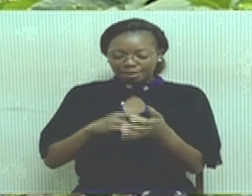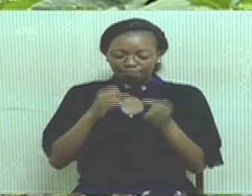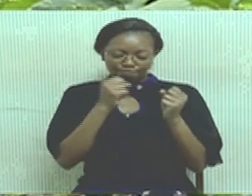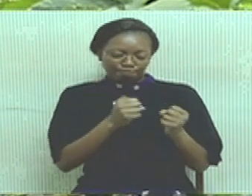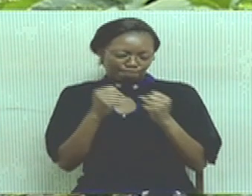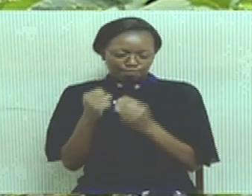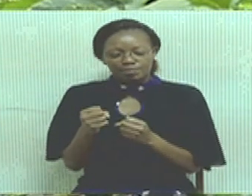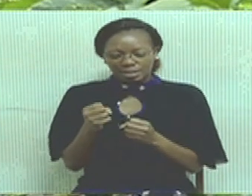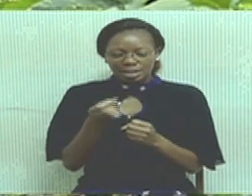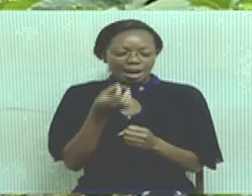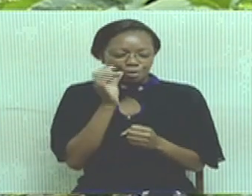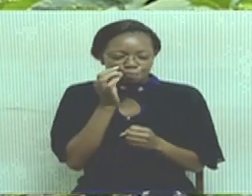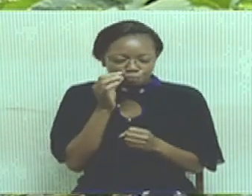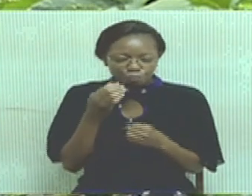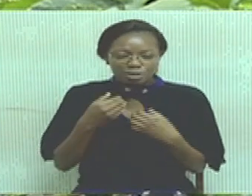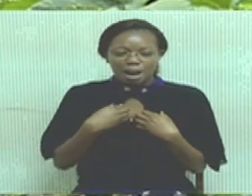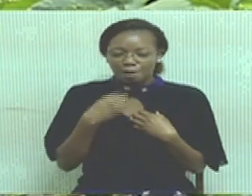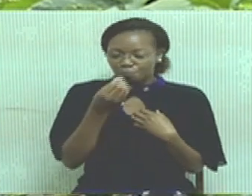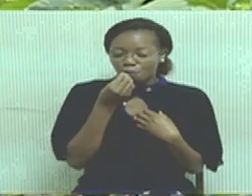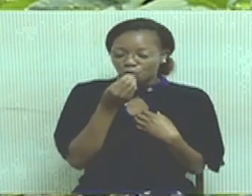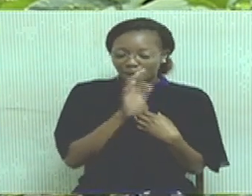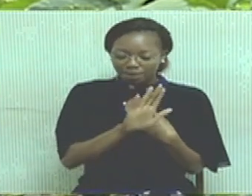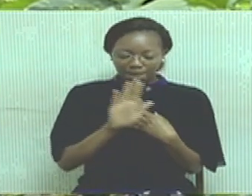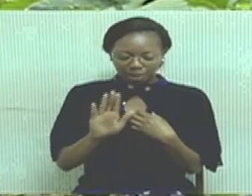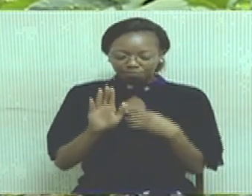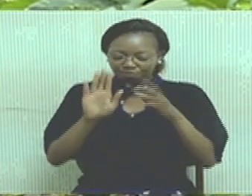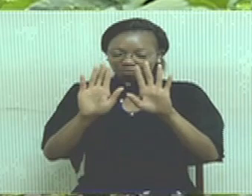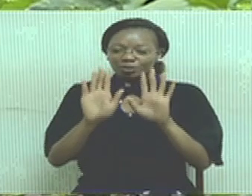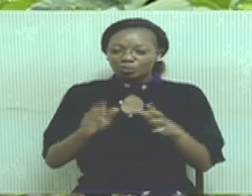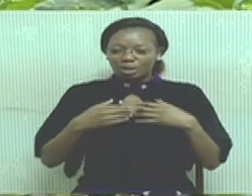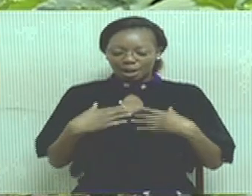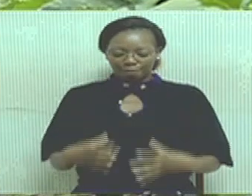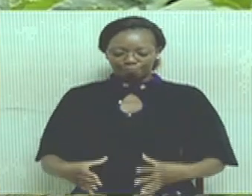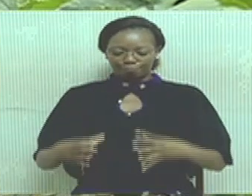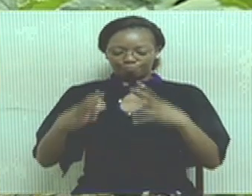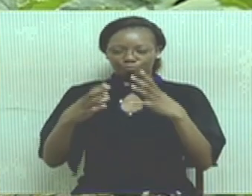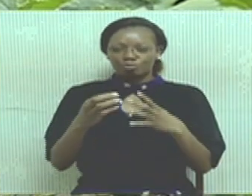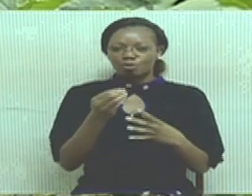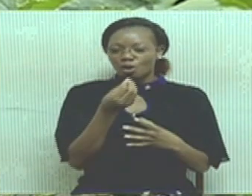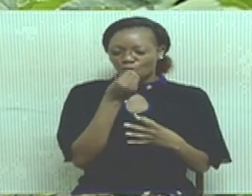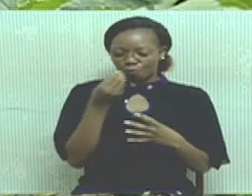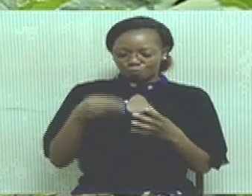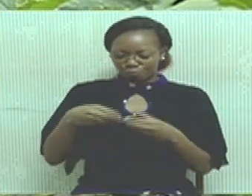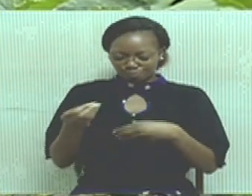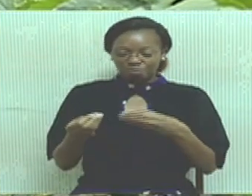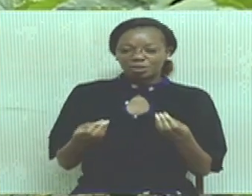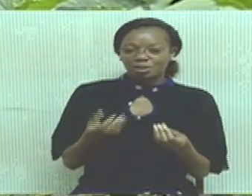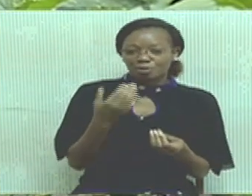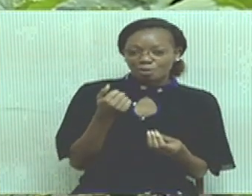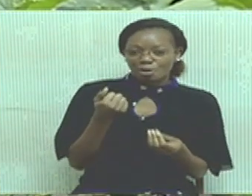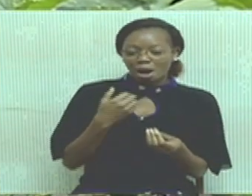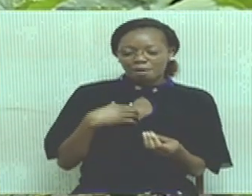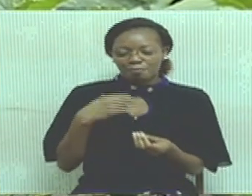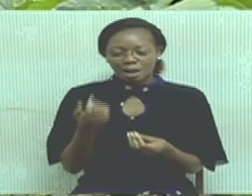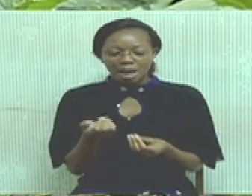uweke nutrients, na hizo nutrients unaziweka kwenye fertigation tank. Na kila nutrient iko na kazi yake. Kuna zile nutrients za